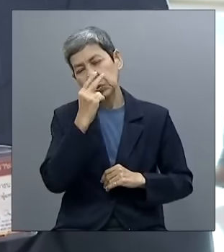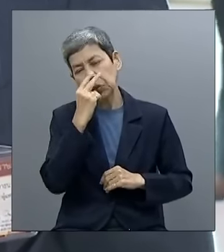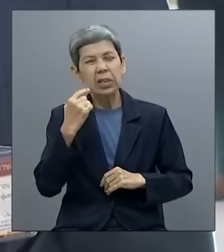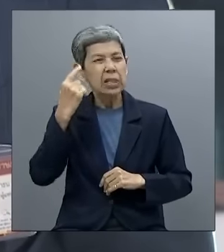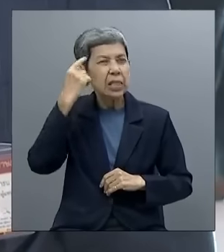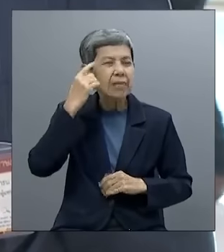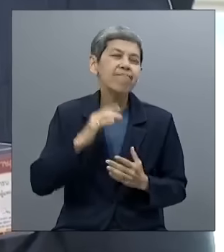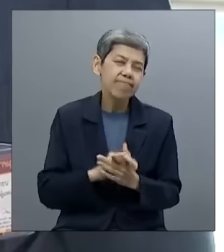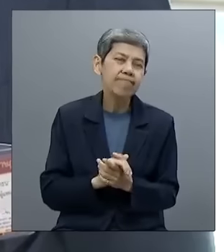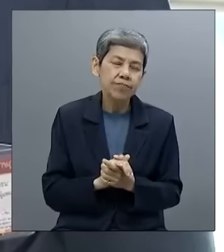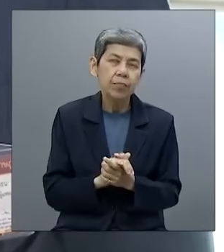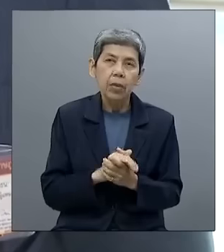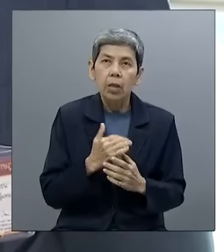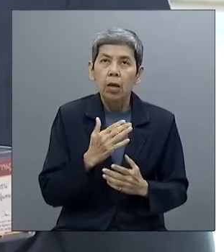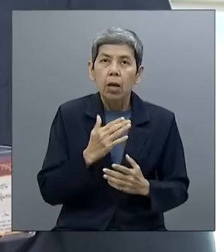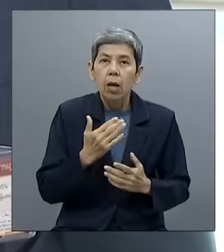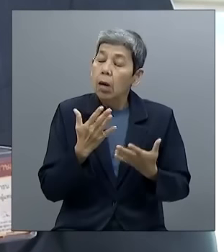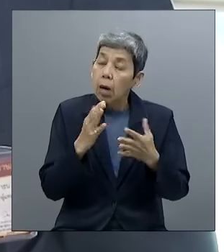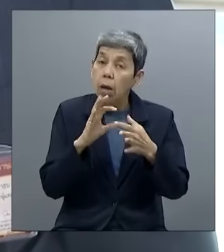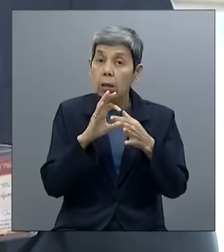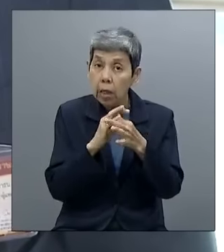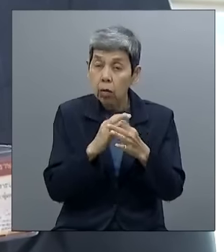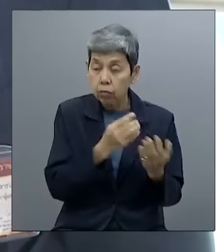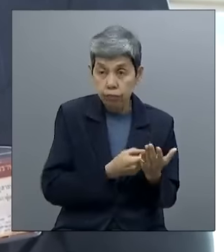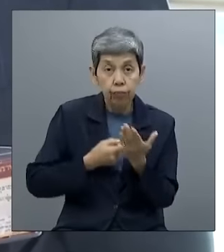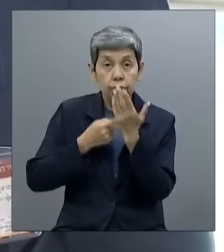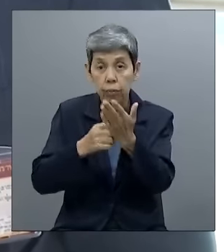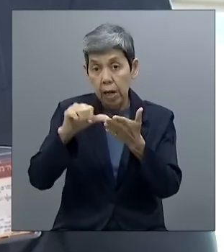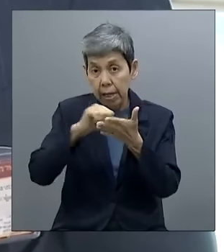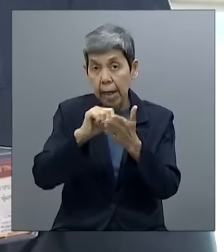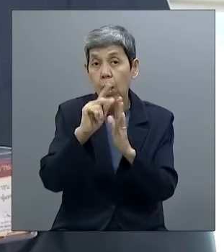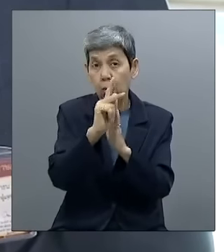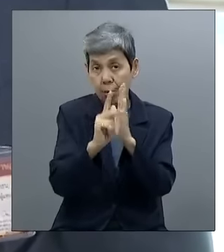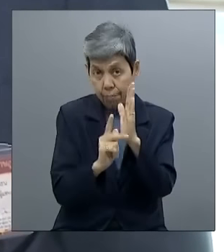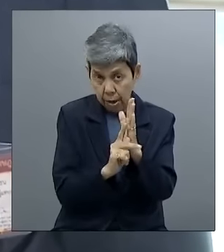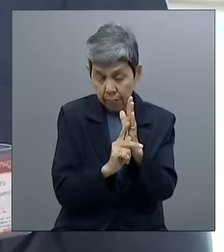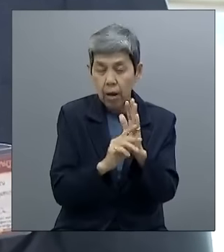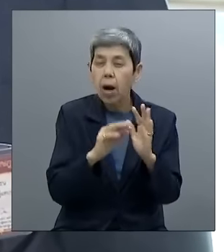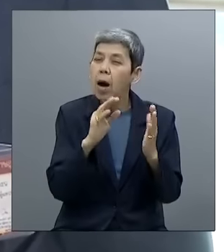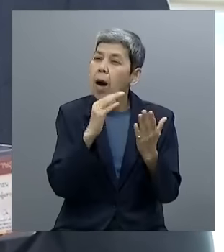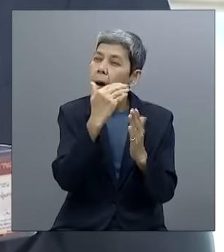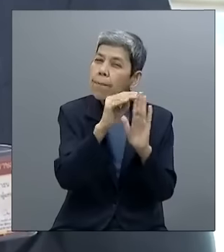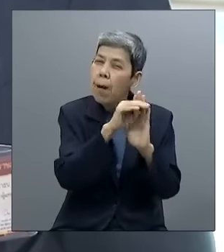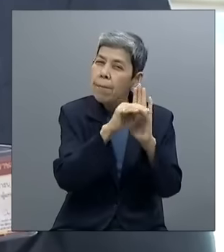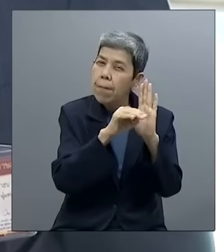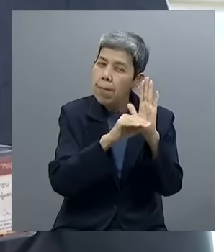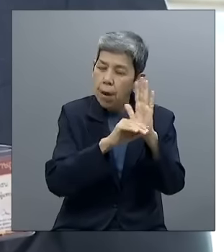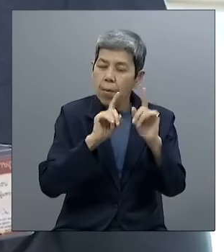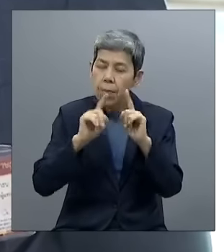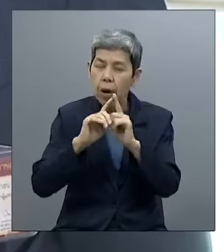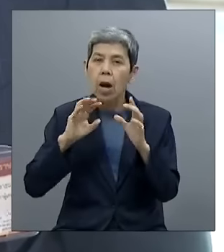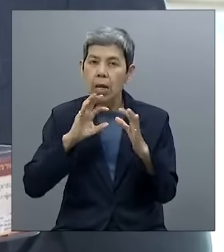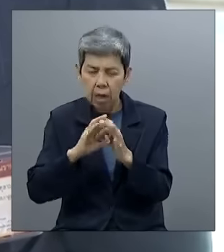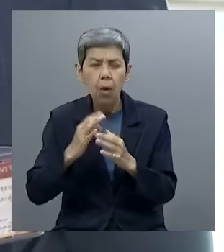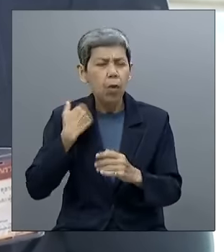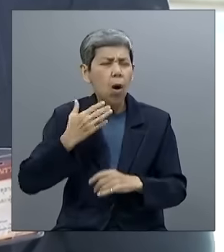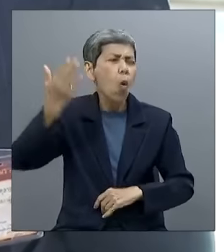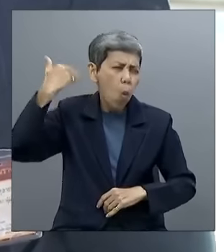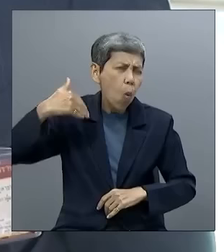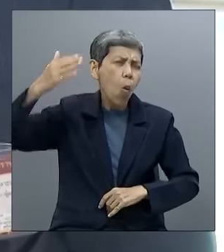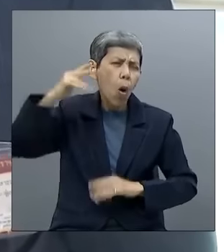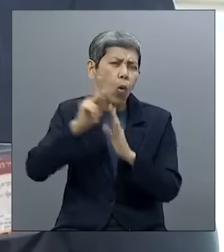ฐานใหม่ซึ่งไม่ว่าจะเป็นการยื่นแก้ไขกฎหมายนะครับซึ่งเนื้อหาหลายเรื่องเนี่ยก็เป็นเรื่องที่เคยเกิดขึ้นมาแล้วในระบ